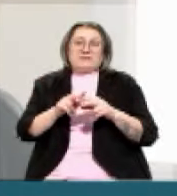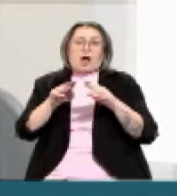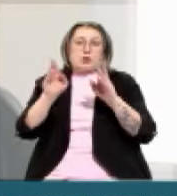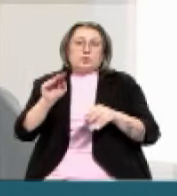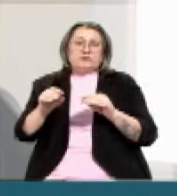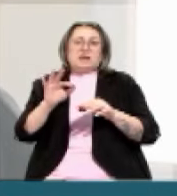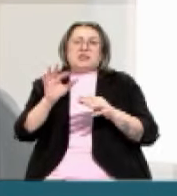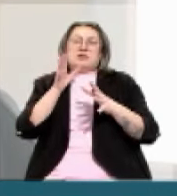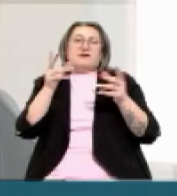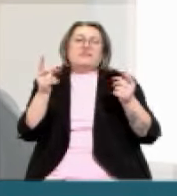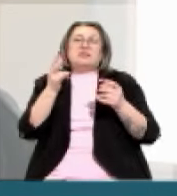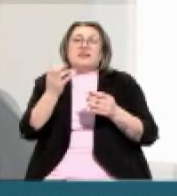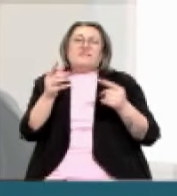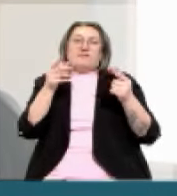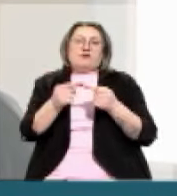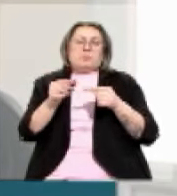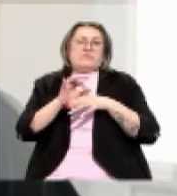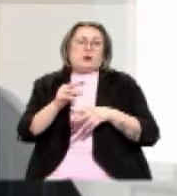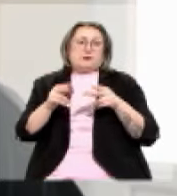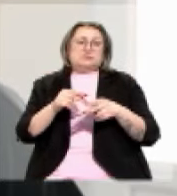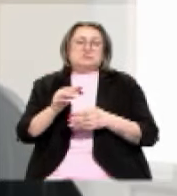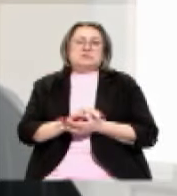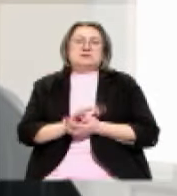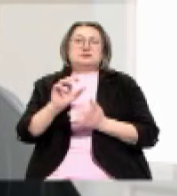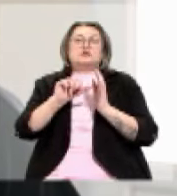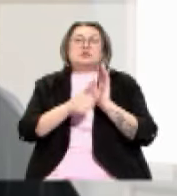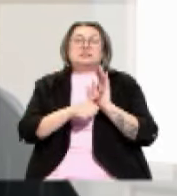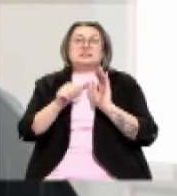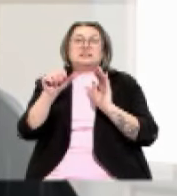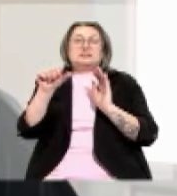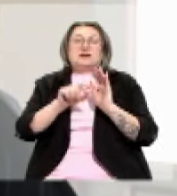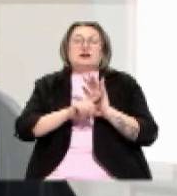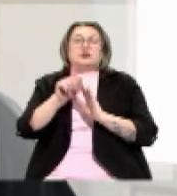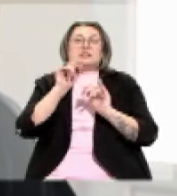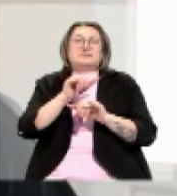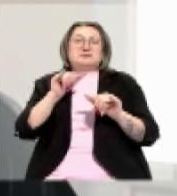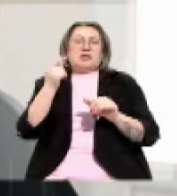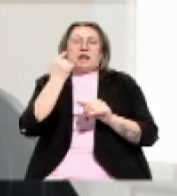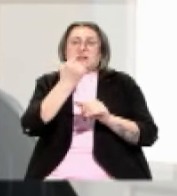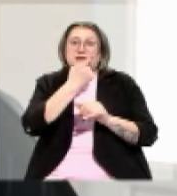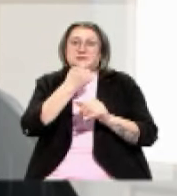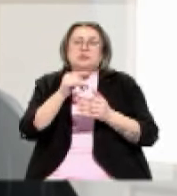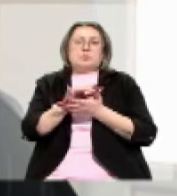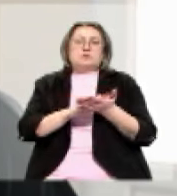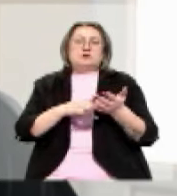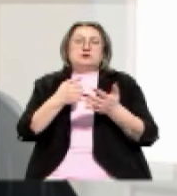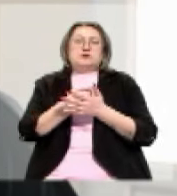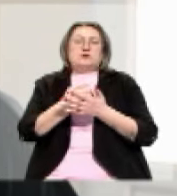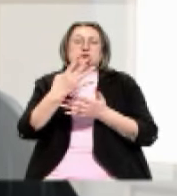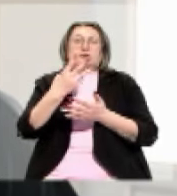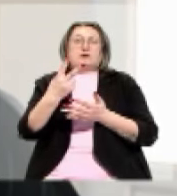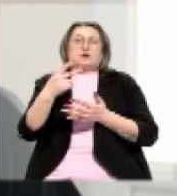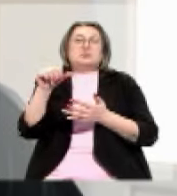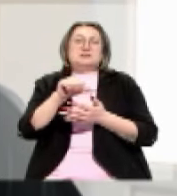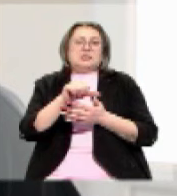мүмкін. Сосуды сетчатки, они слабо развиты. 16-шы аптадан бастап көздің даму процесі басталады. Ол 42 аптаға дейін